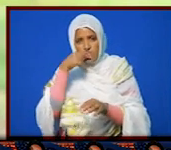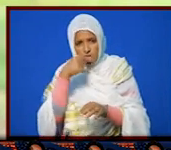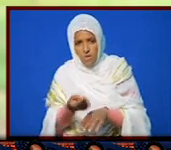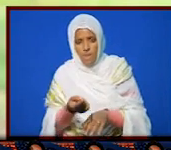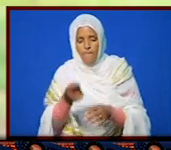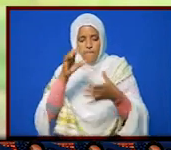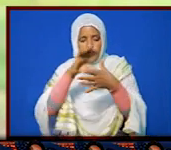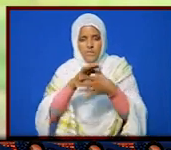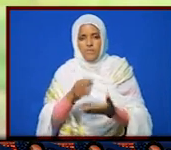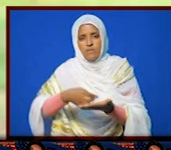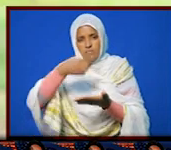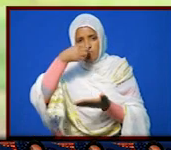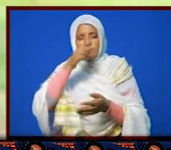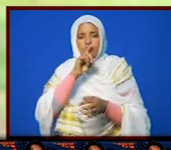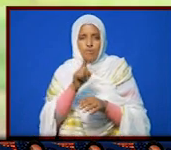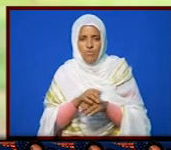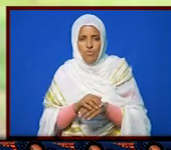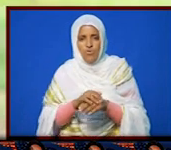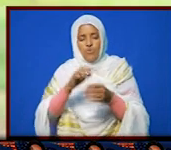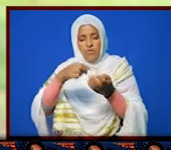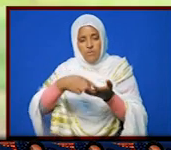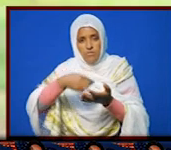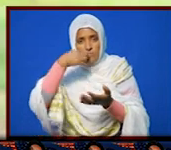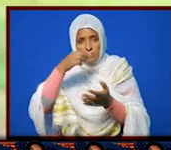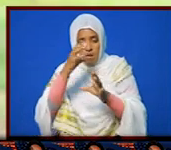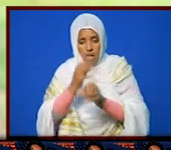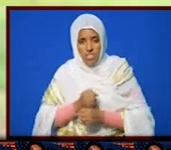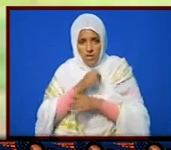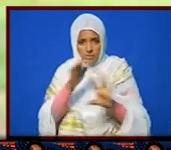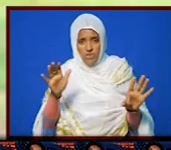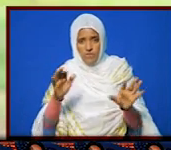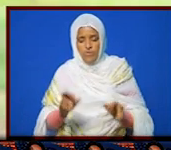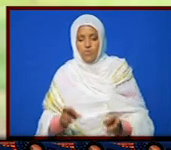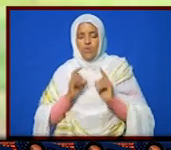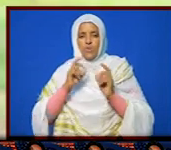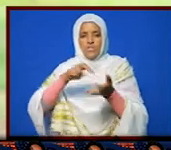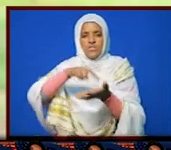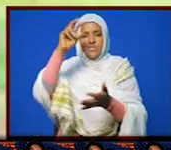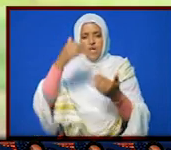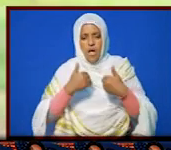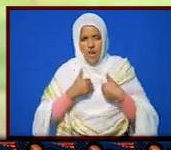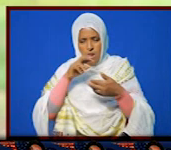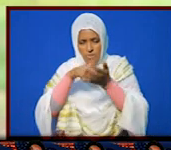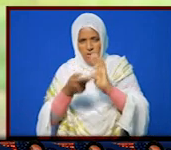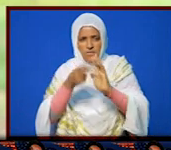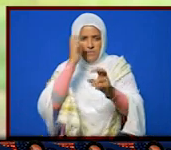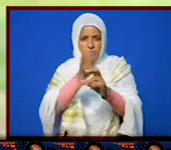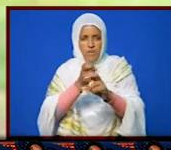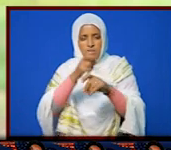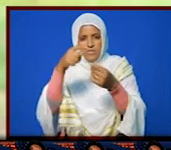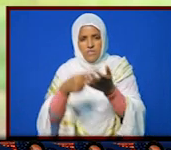ምስጢር ምንድነው ሲባል ስጋውን ደሙን መቀበል ነው። ስጋውን ደሙን ካልተቀበለ የህይወት ትንሣኤ አለን